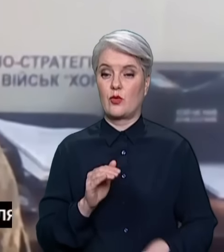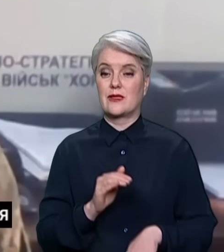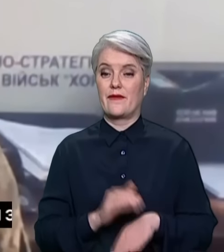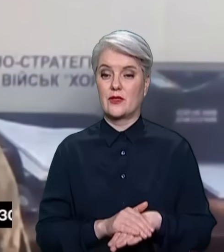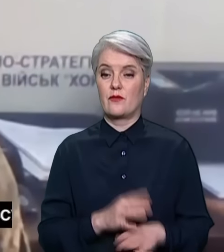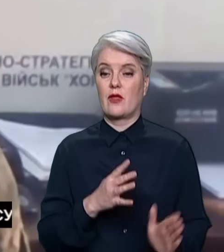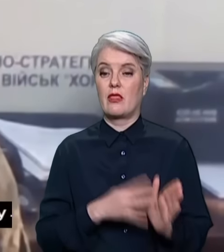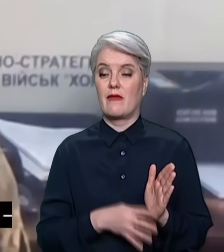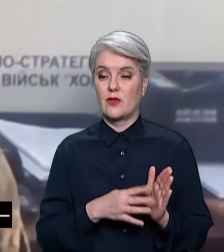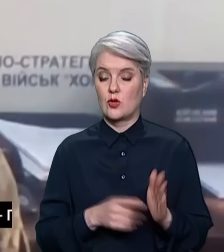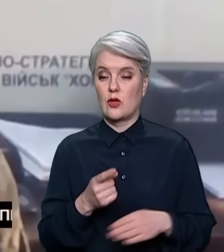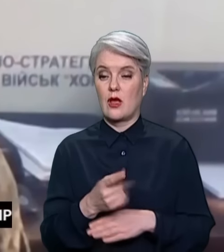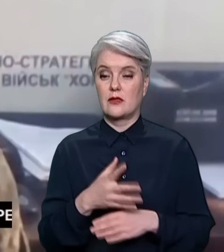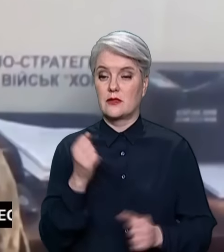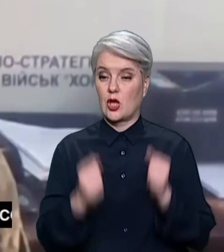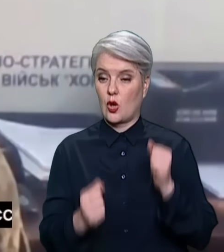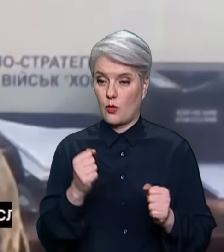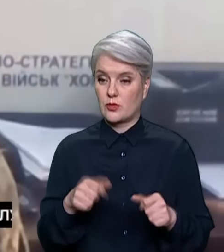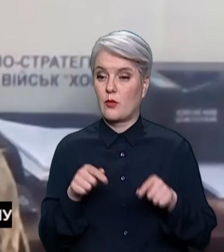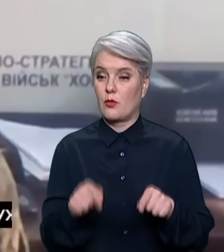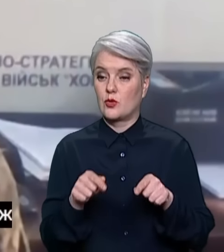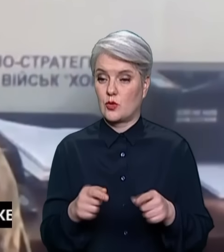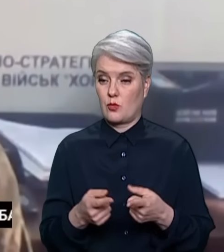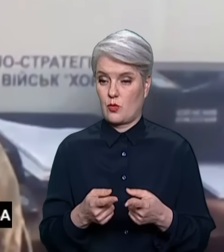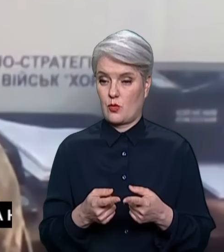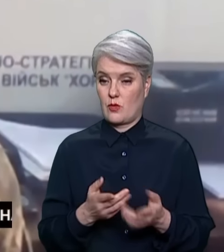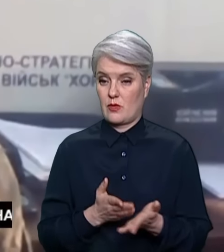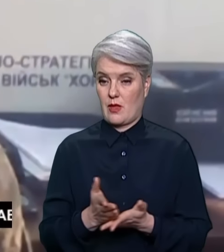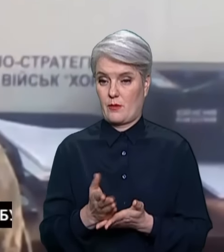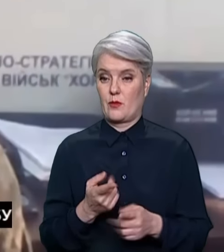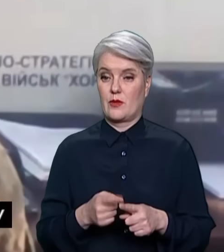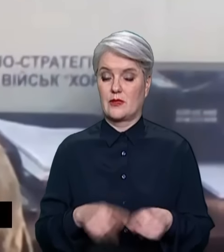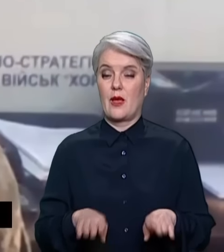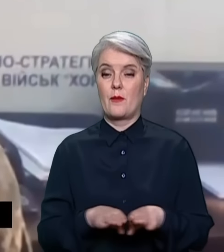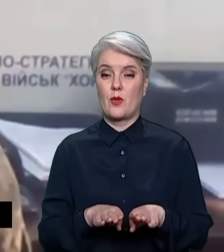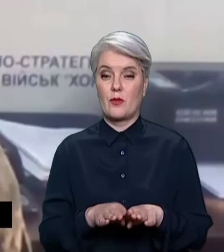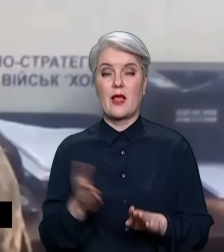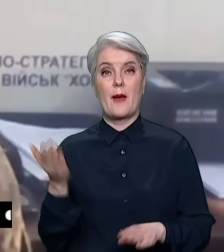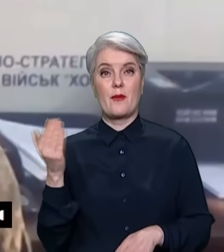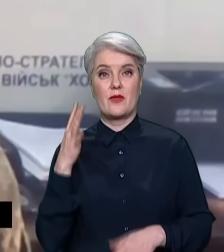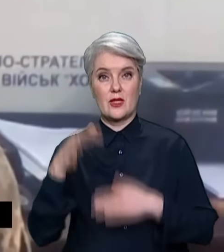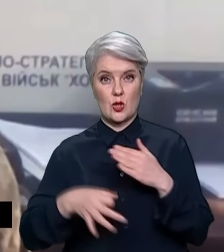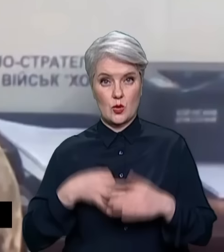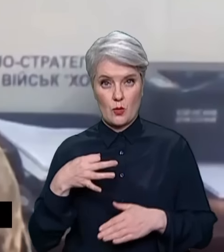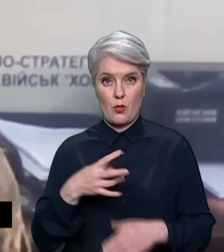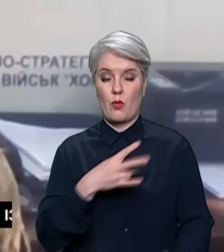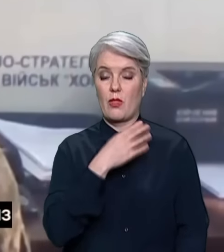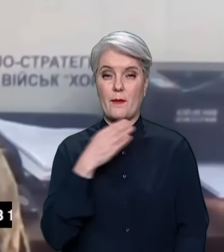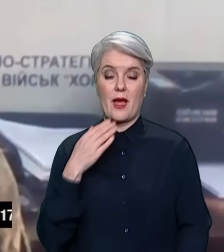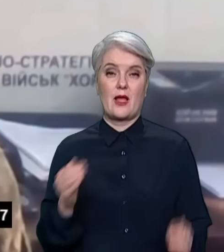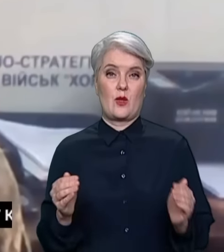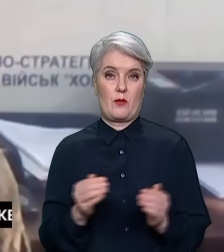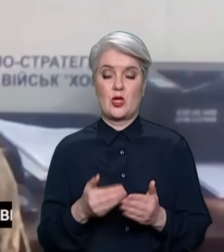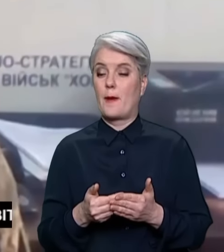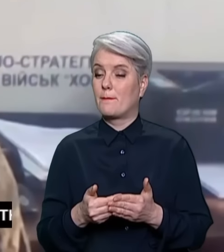близько 90 артилерійських обстрілів саме по цьому напрямку. Це у порівнянні ще з попередньою добою набагато менше.